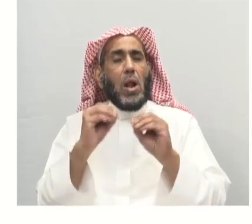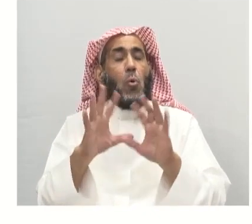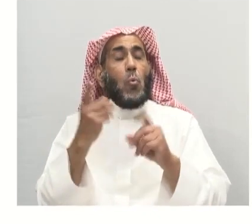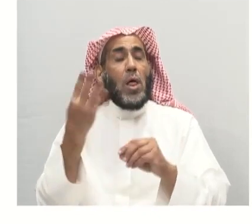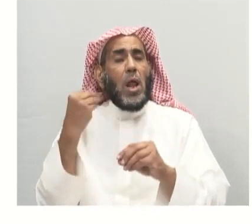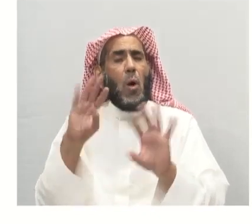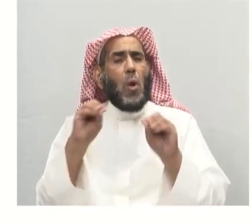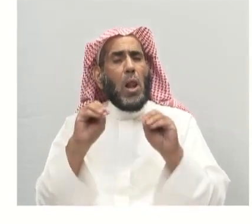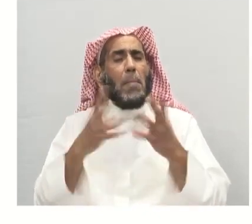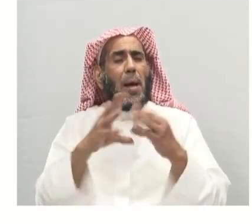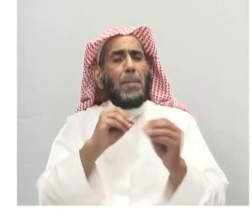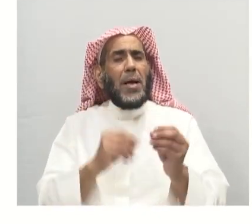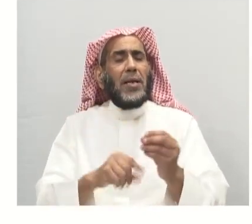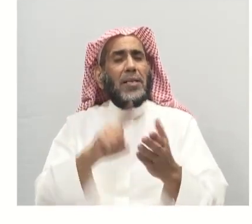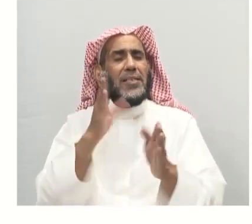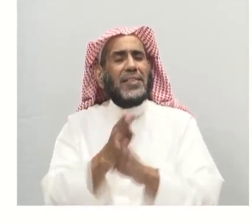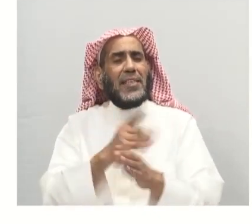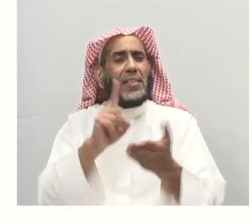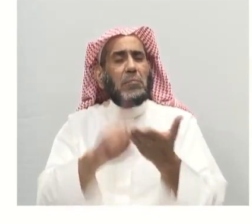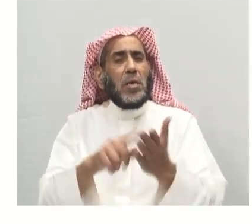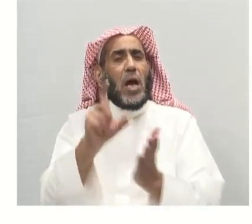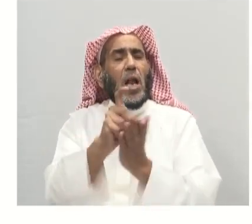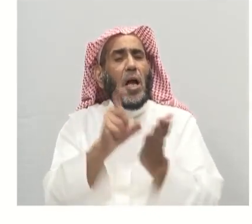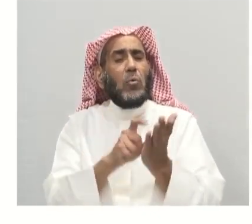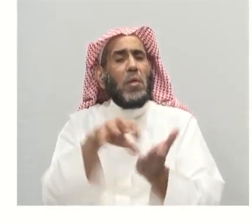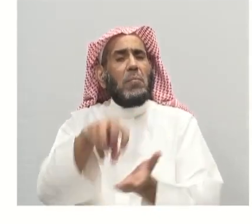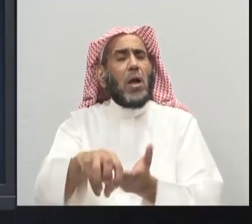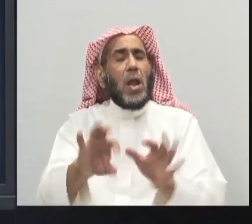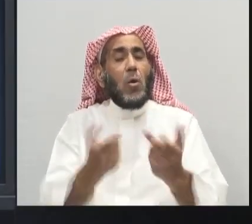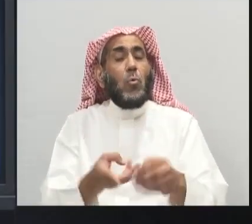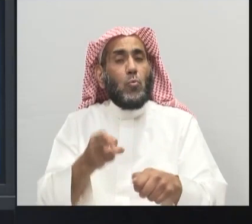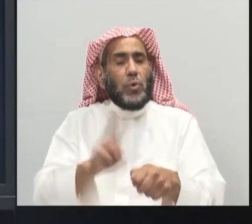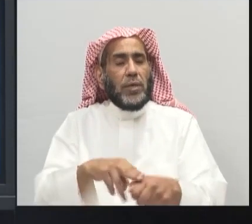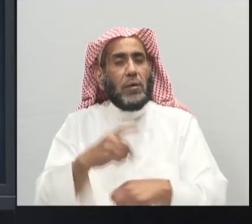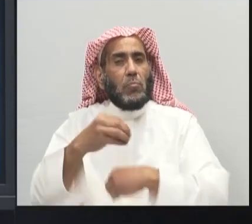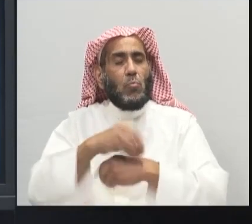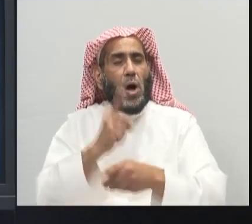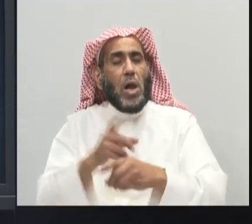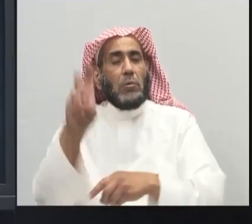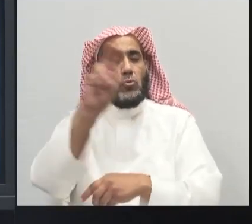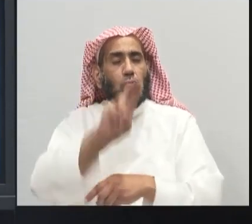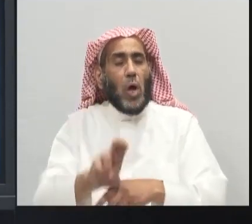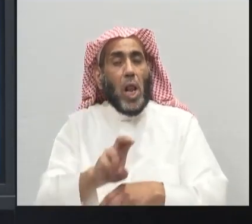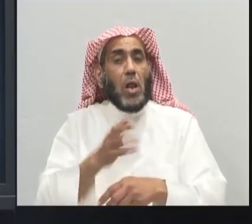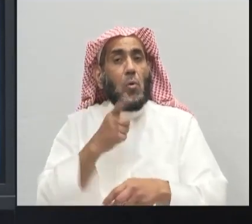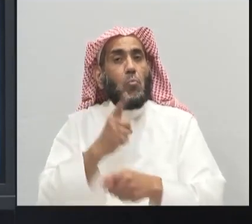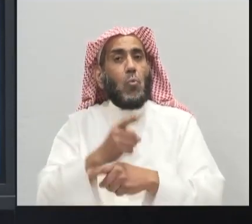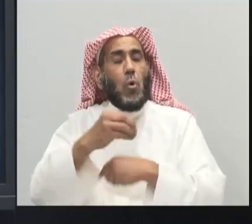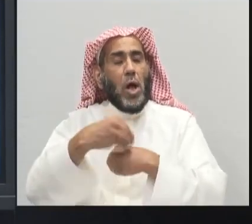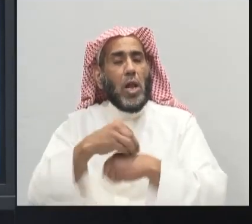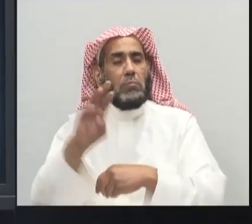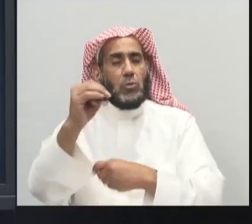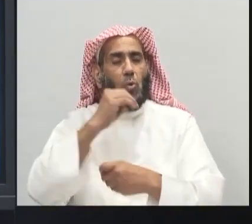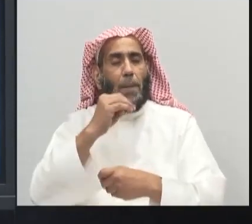معنى نطاق تطبيق القانون من حيث المكان نعيد مره اخرى نسال سؤالا اريد منك ان تجيب